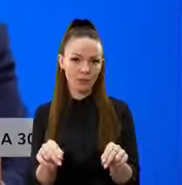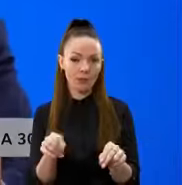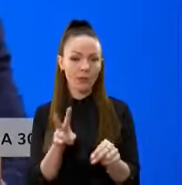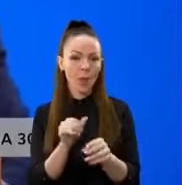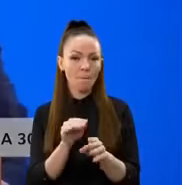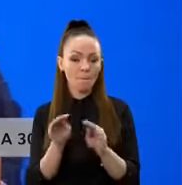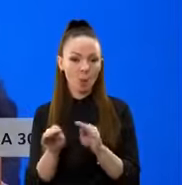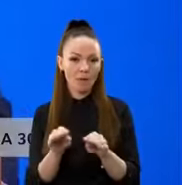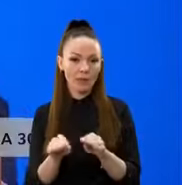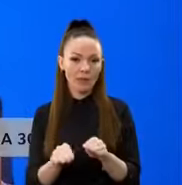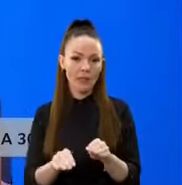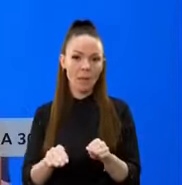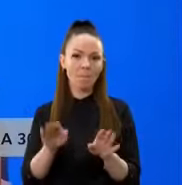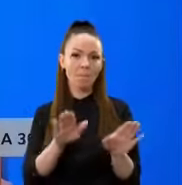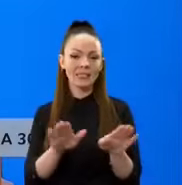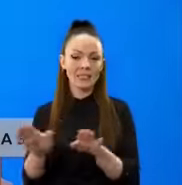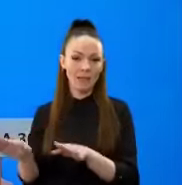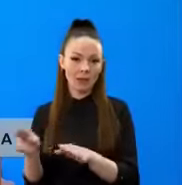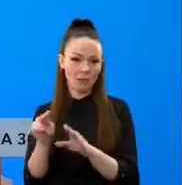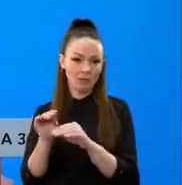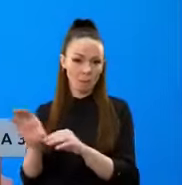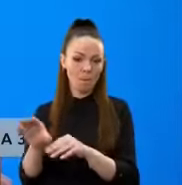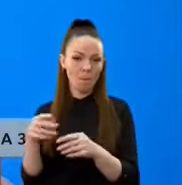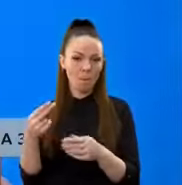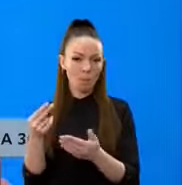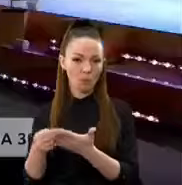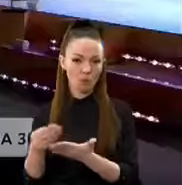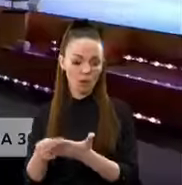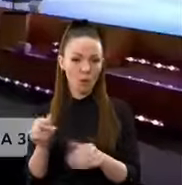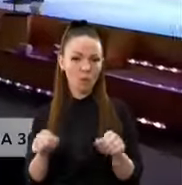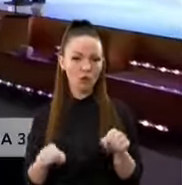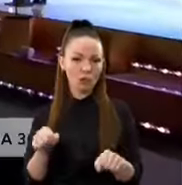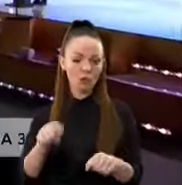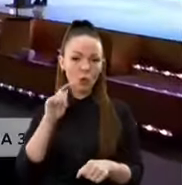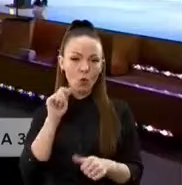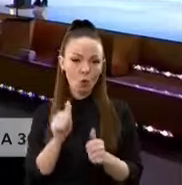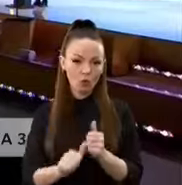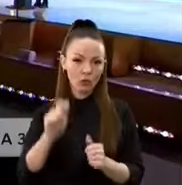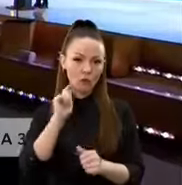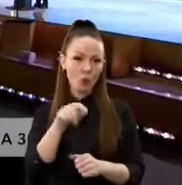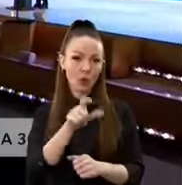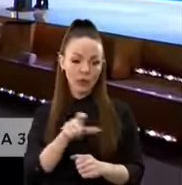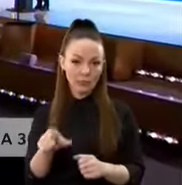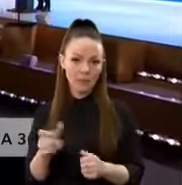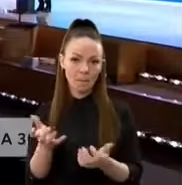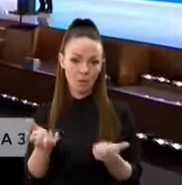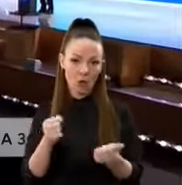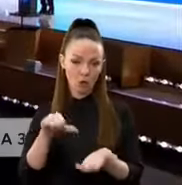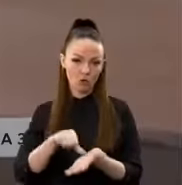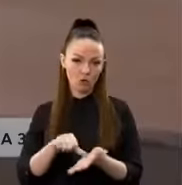наповнення місцевих бюджетів, можливість кожного українця прийняти участь в аукціоні